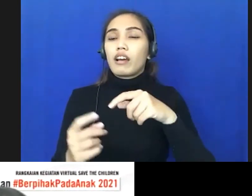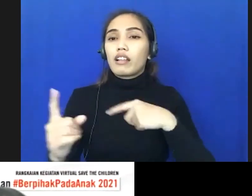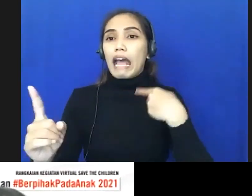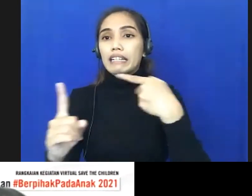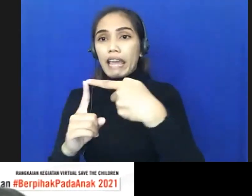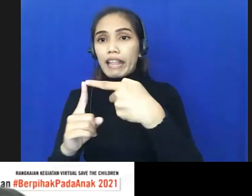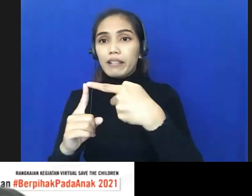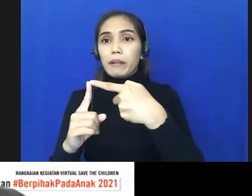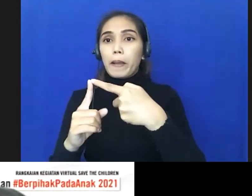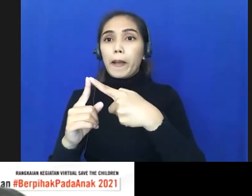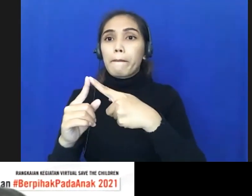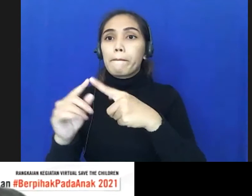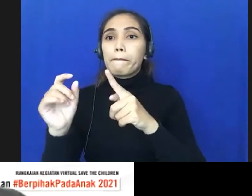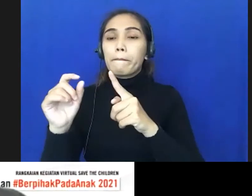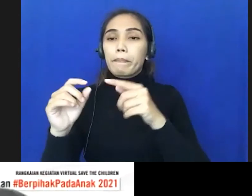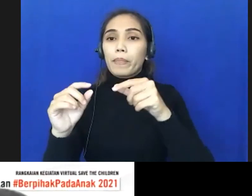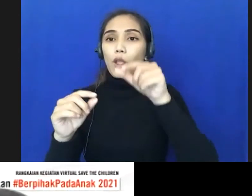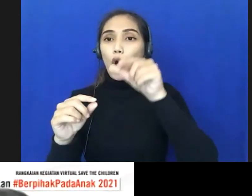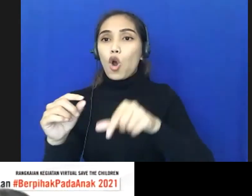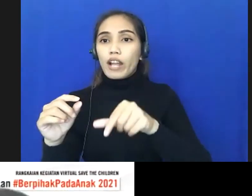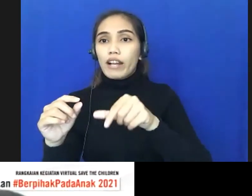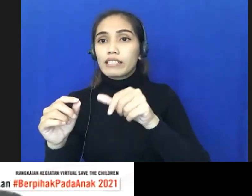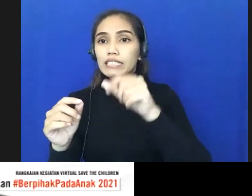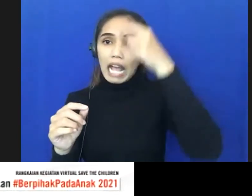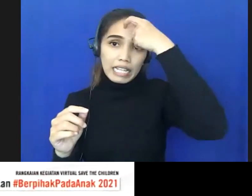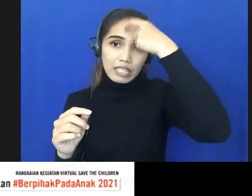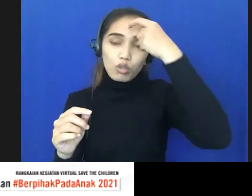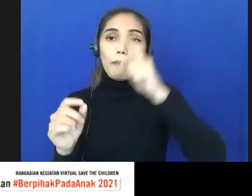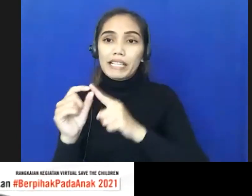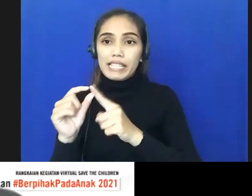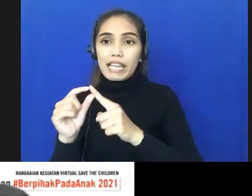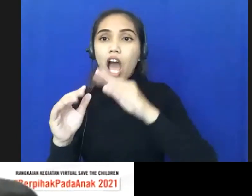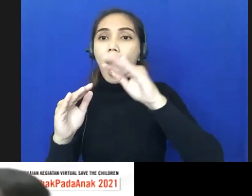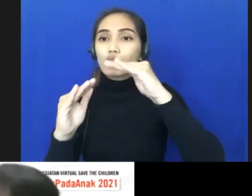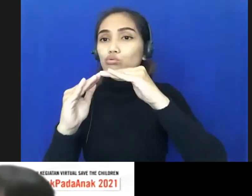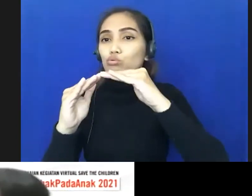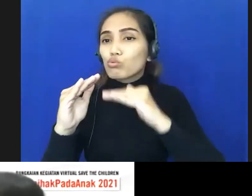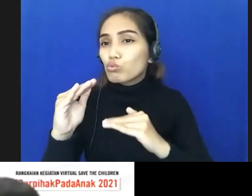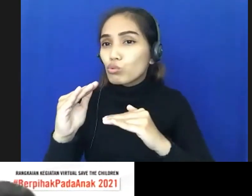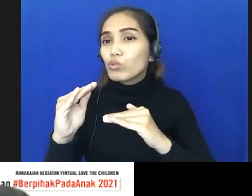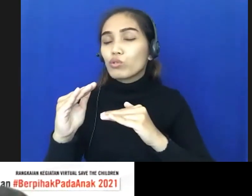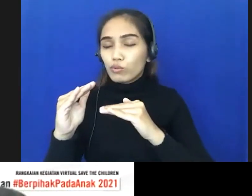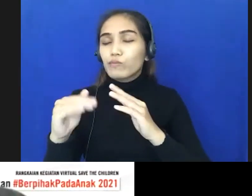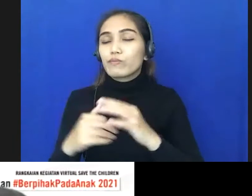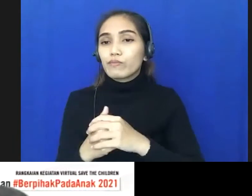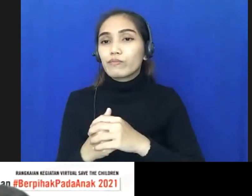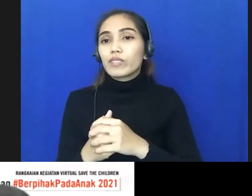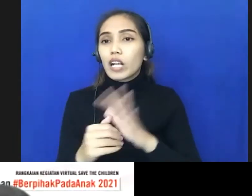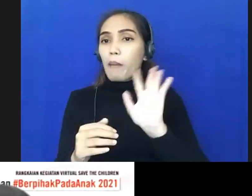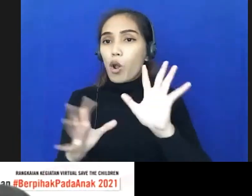mengurangi tidak terlalu lama kita berkumpul bersama teman-teman. Ya, oke. Terima kasih Dok atas paparannya.